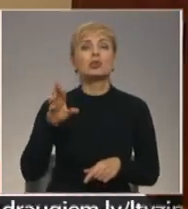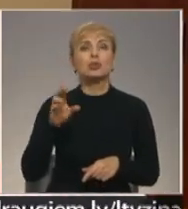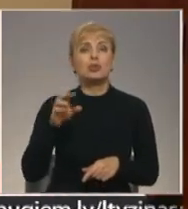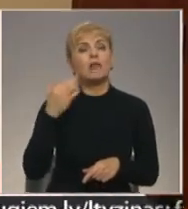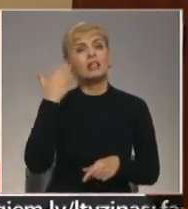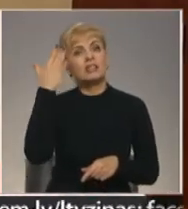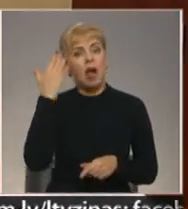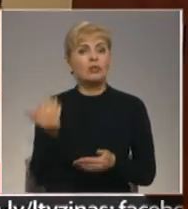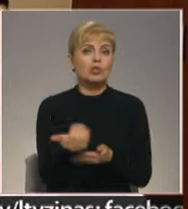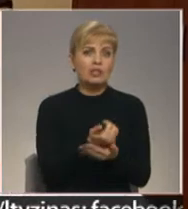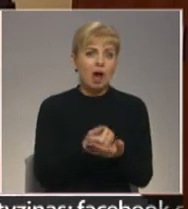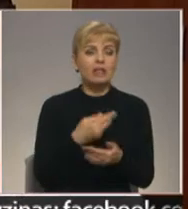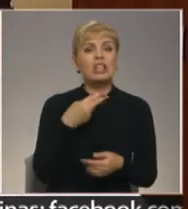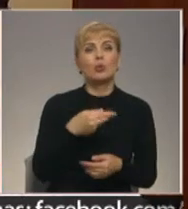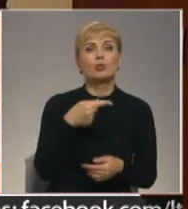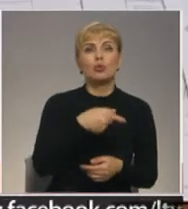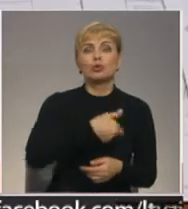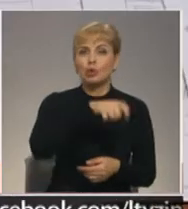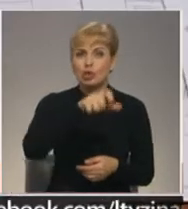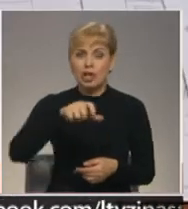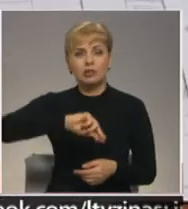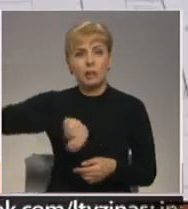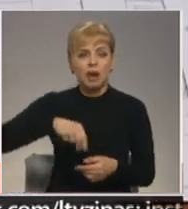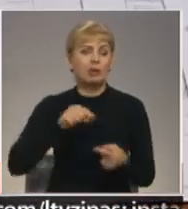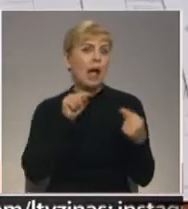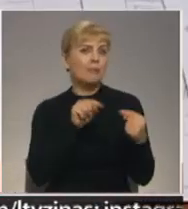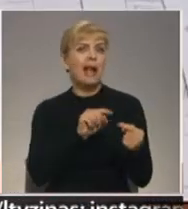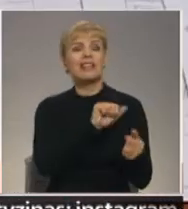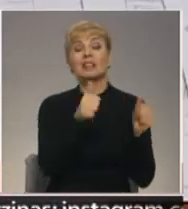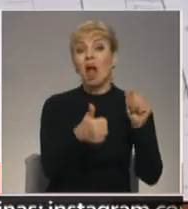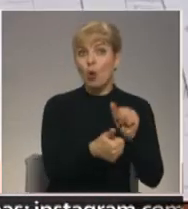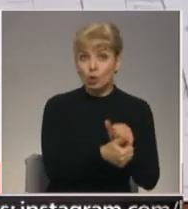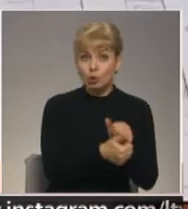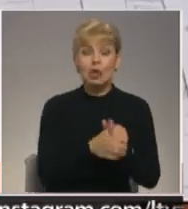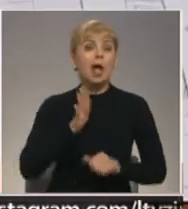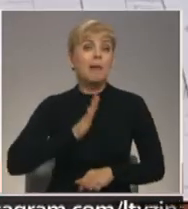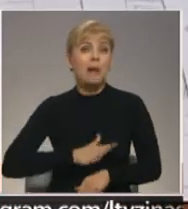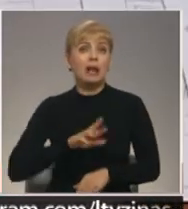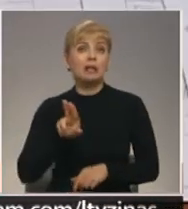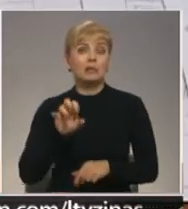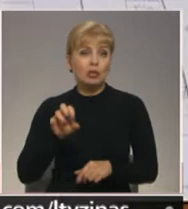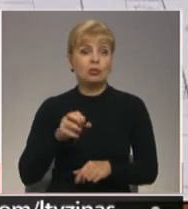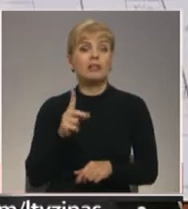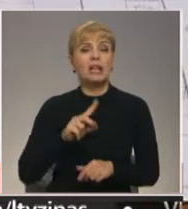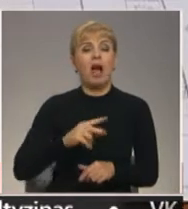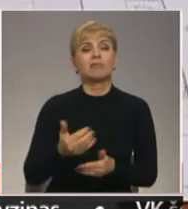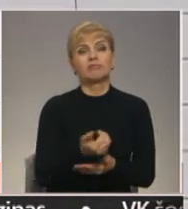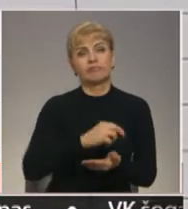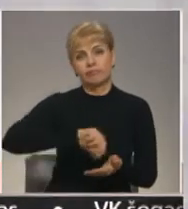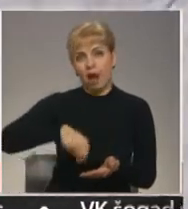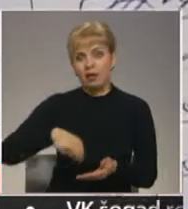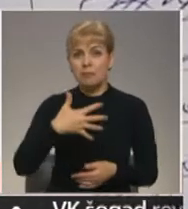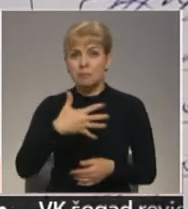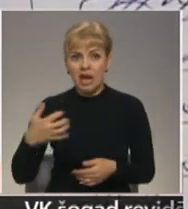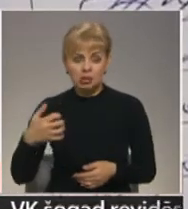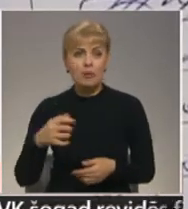vismaz 2000 iedzīvotāju parakstu pret Nīcas vidusskolas reorganizāciju. Pagaidām Nīcā savākt 500 paraksti. To skolēnu